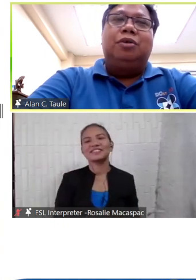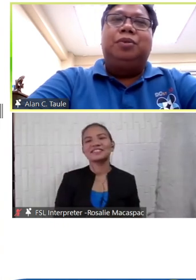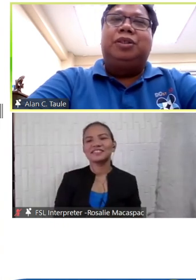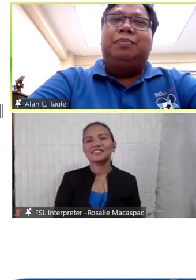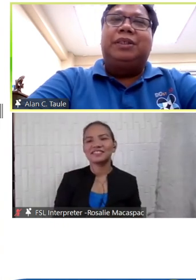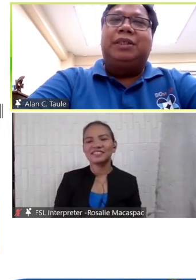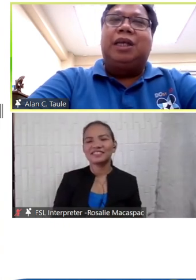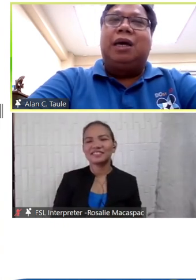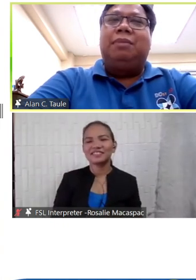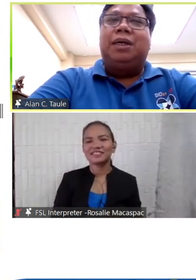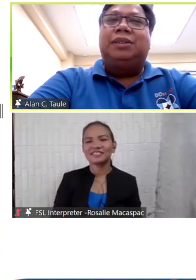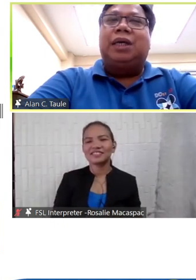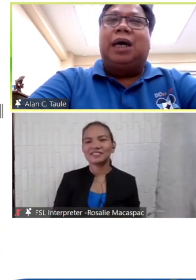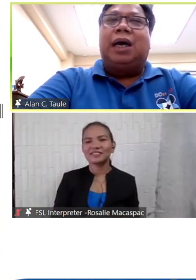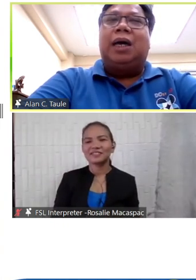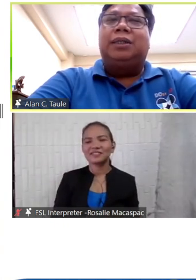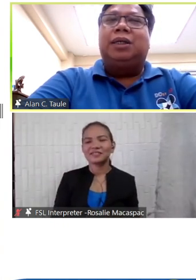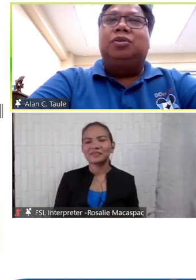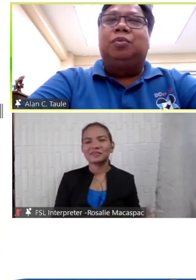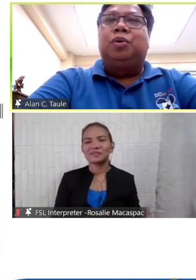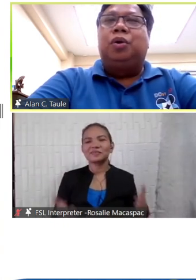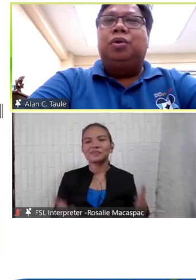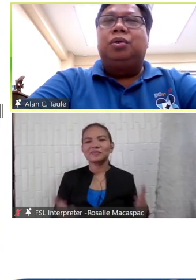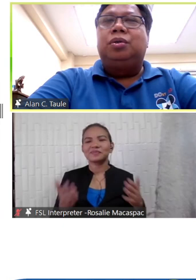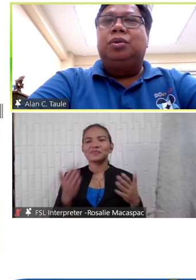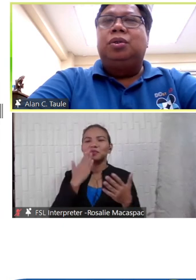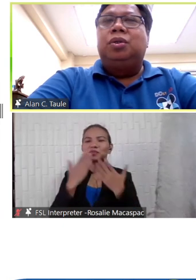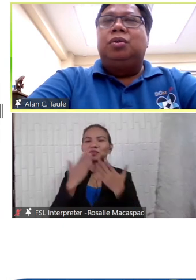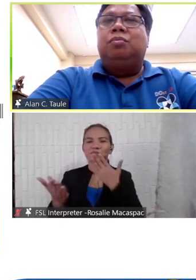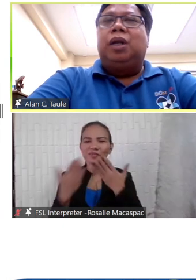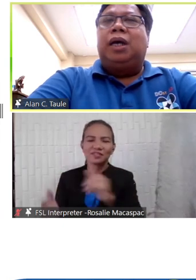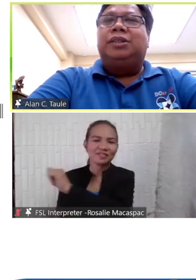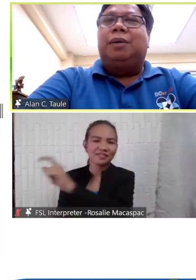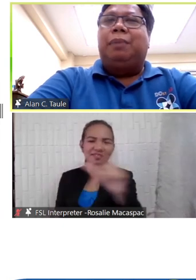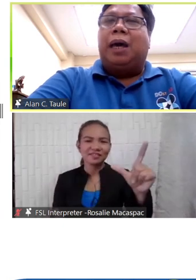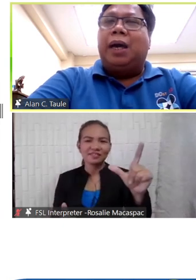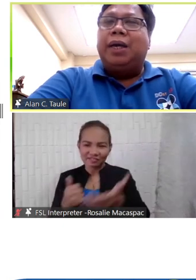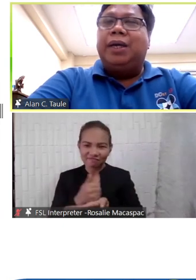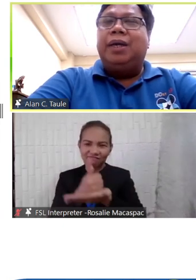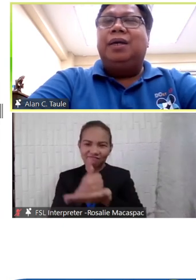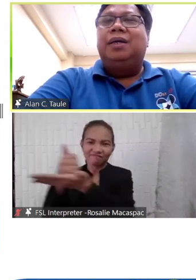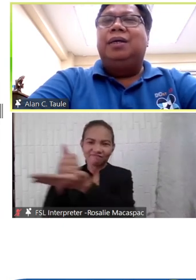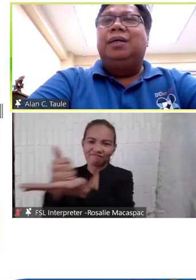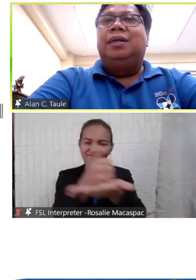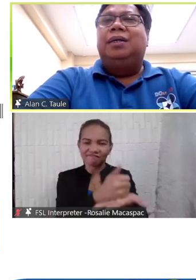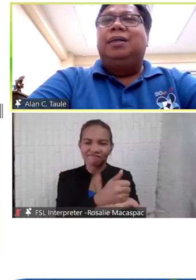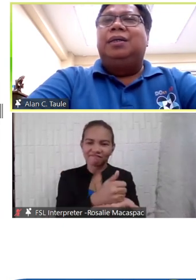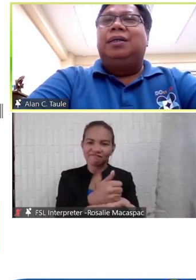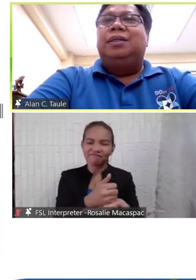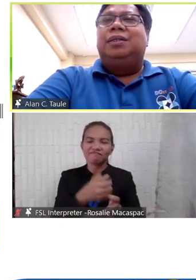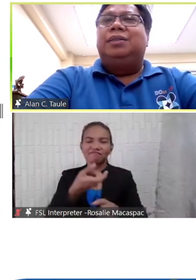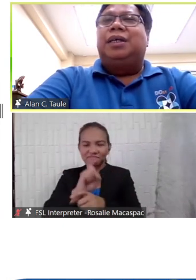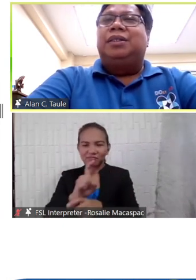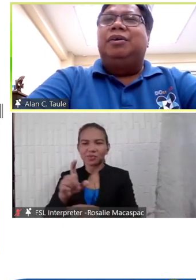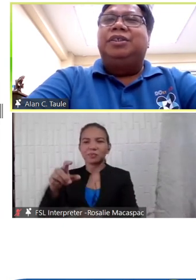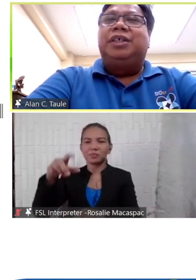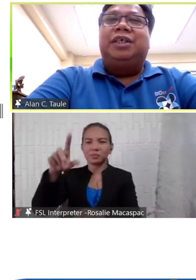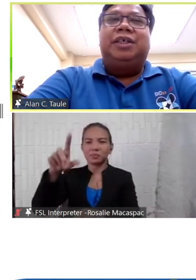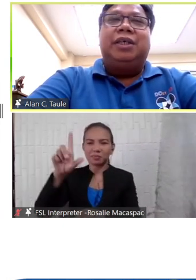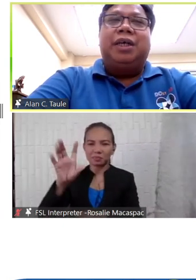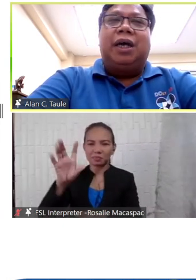Ang aking lubos na pasasalamat sa lahat ng tumulong mula sa PLAI,